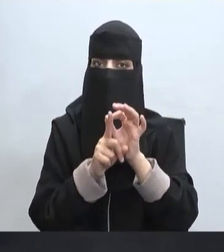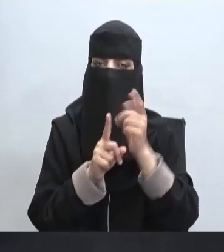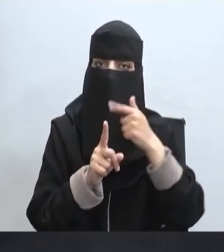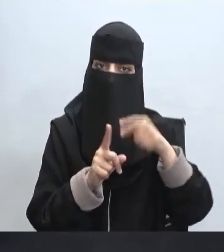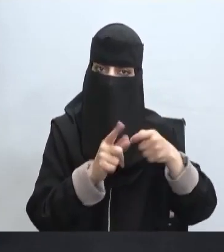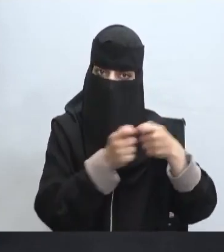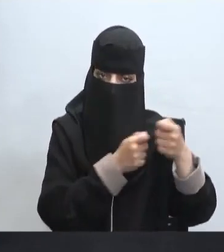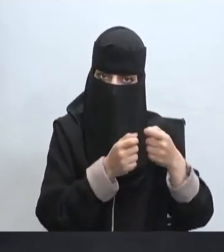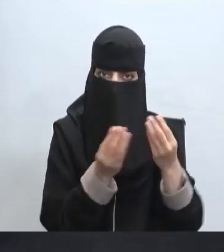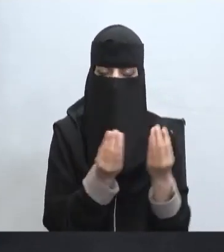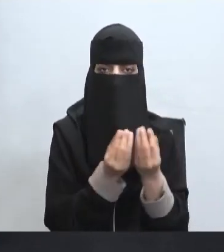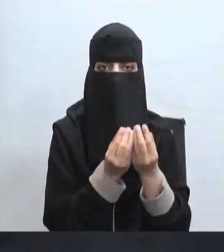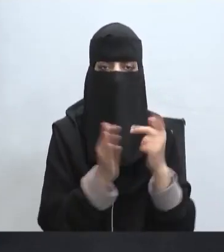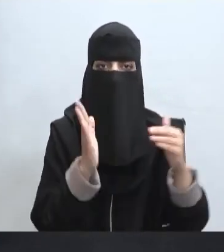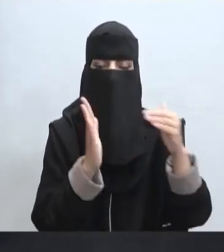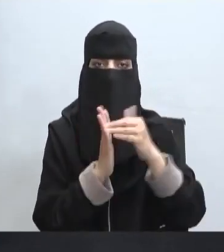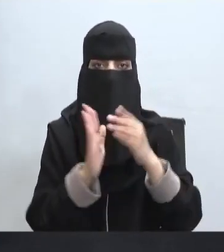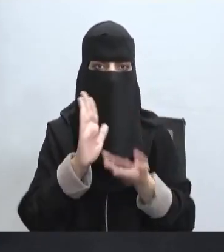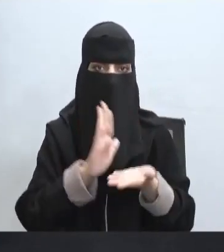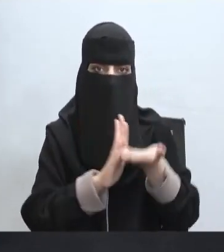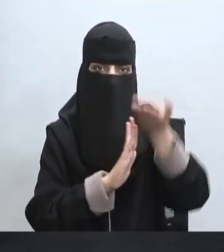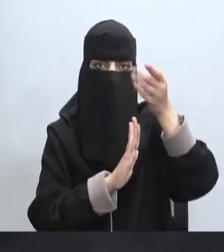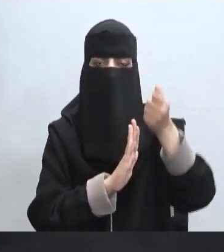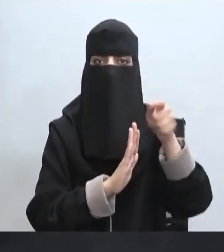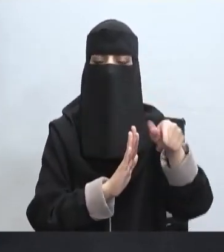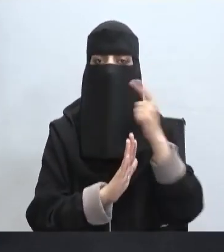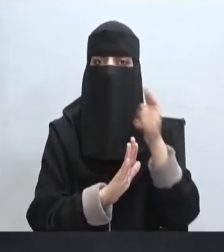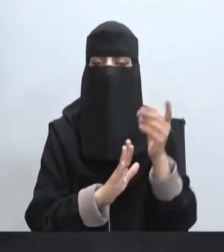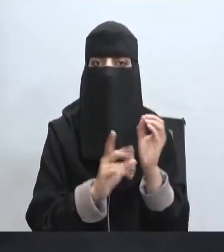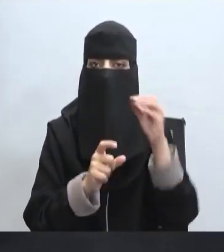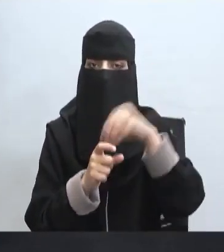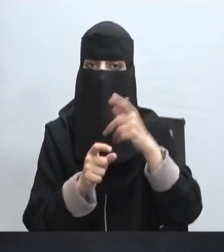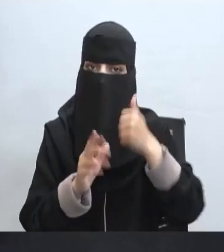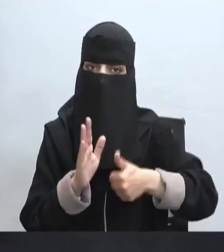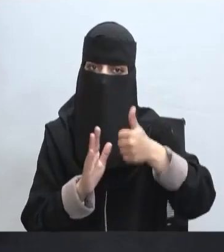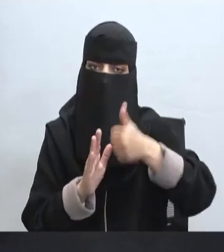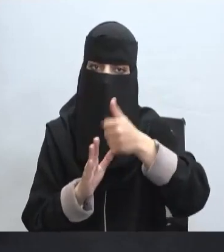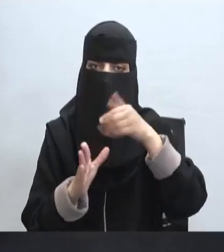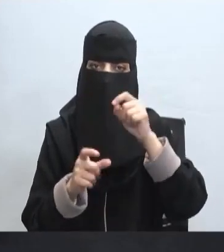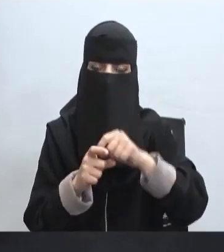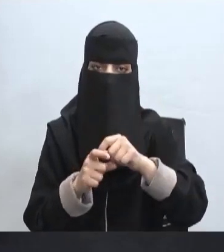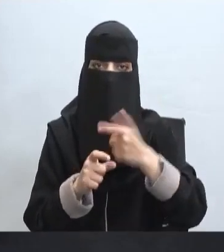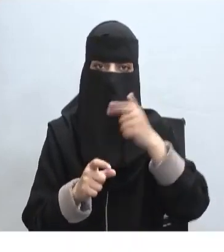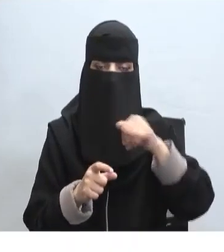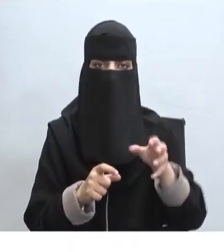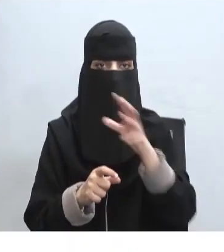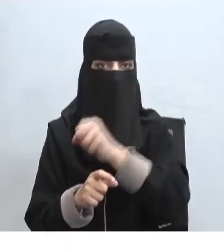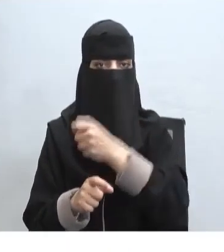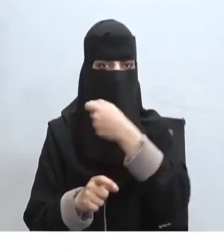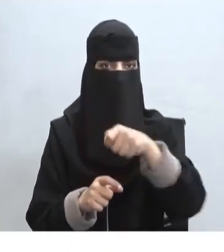الاستثمارات التي تحقق لك النمو والزياده في مالك بما يعود لتحقيق اهدافك التي